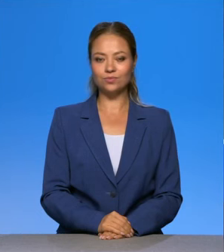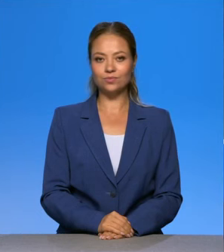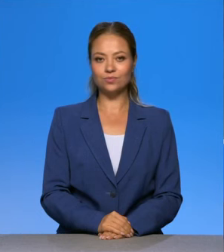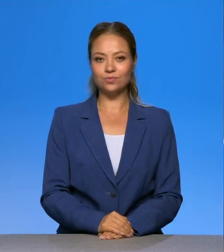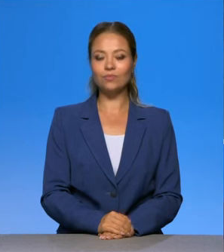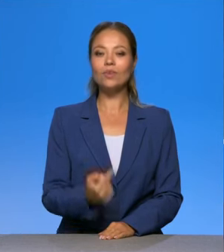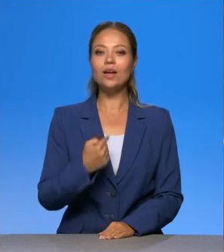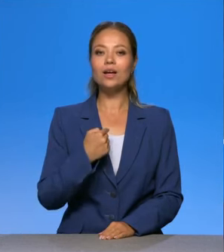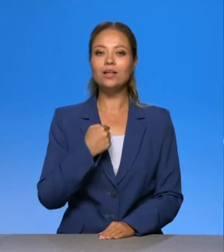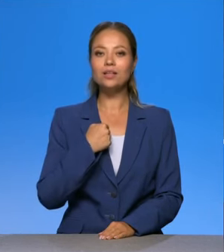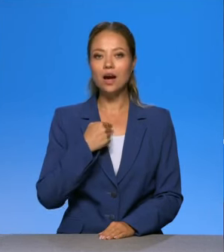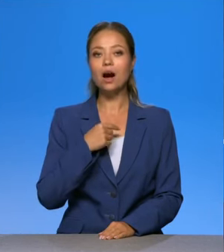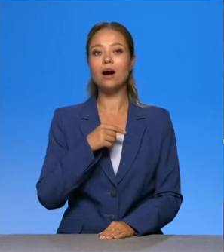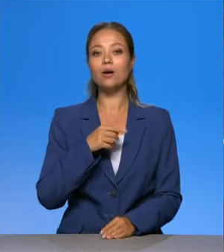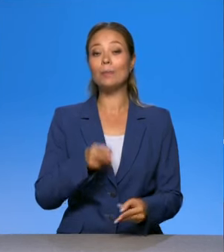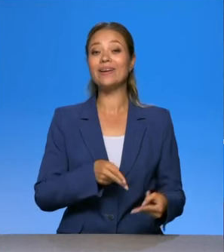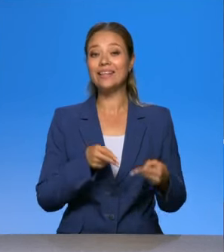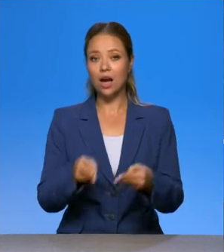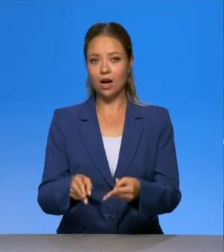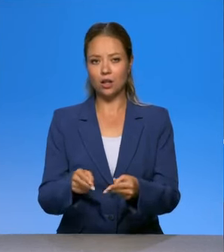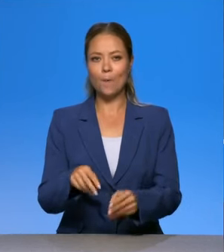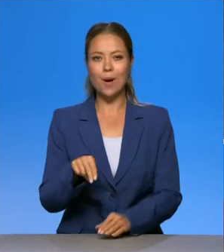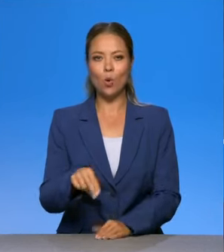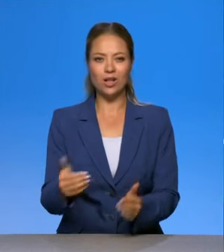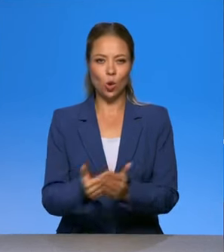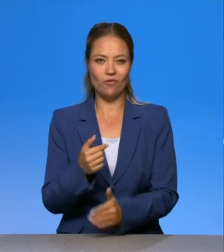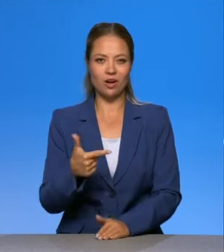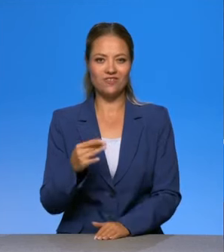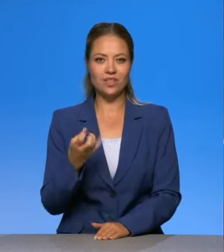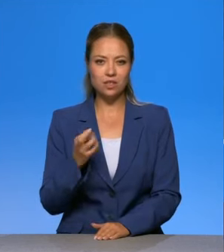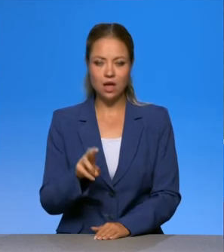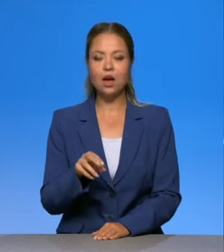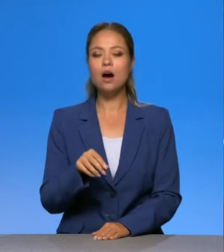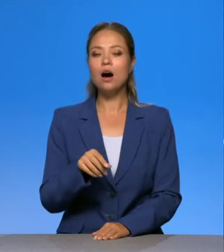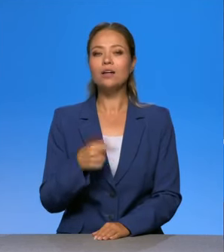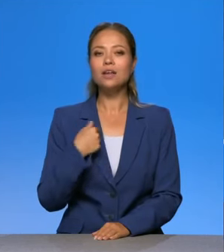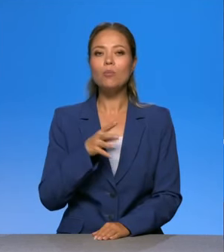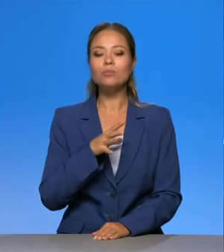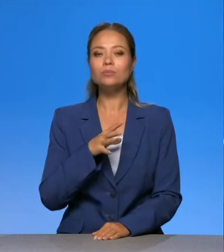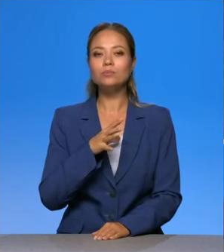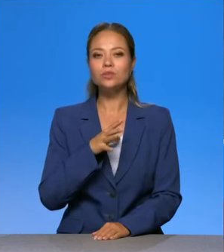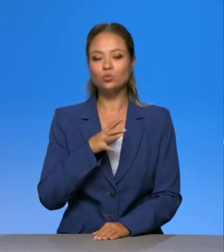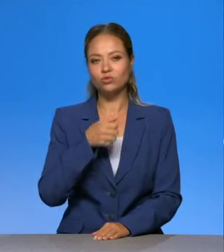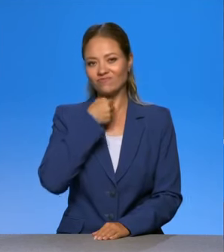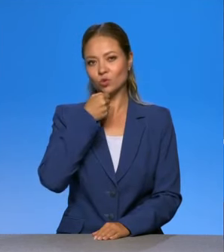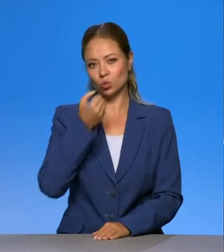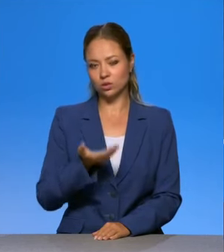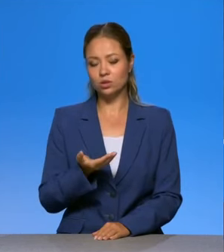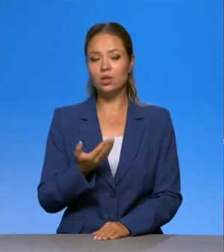я попал туда во взрослом возрасте. Поймите, что вот эти книги, которые были написаны, которые про Миклуху Маклай читали, и очень многие